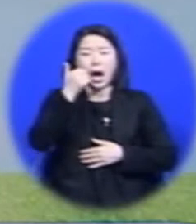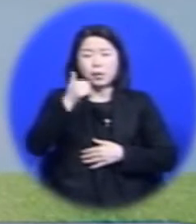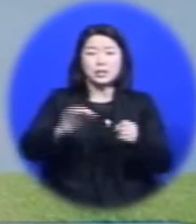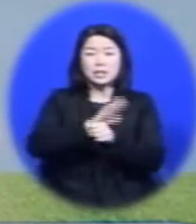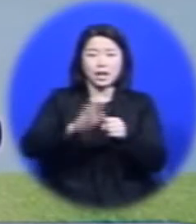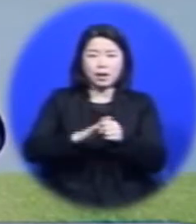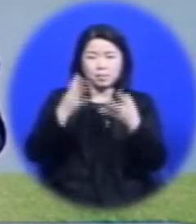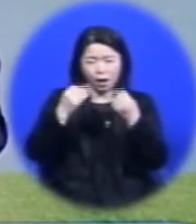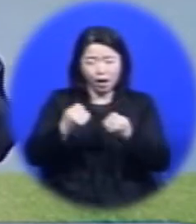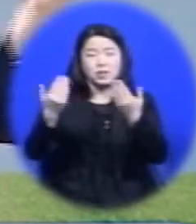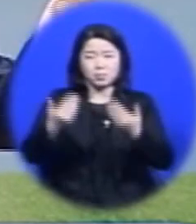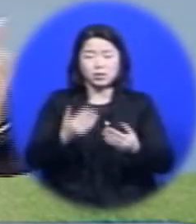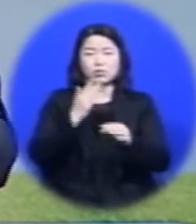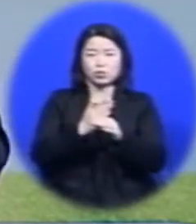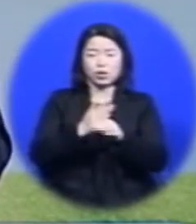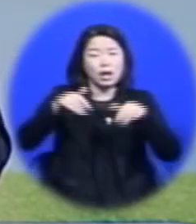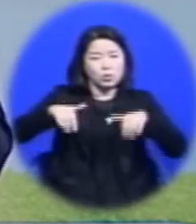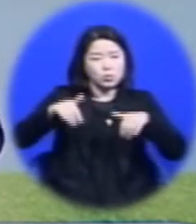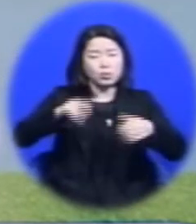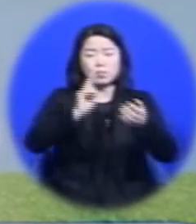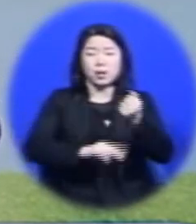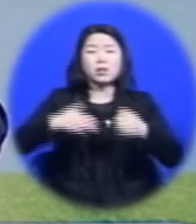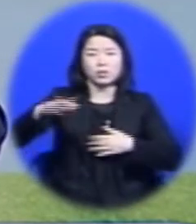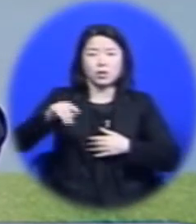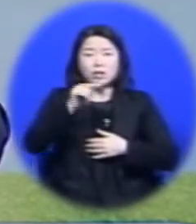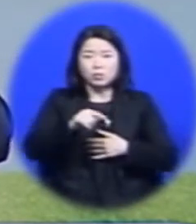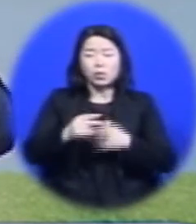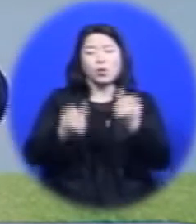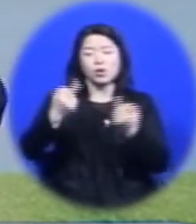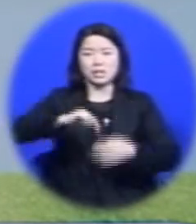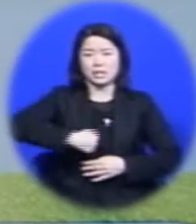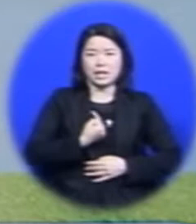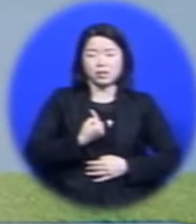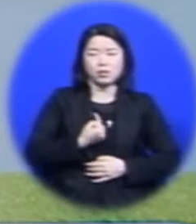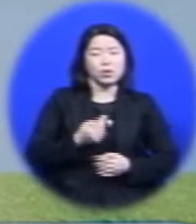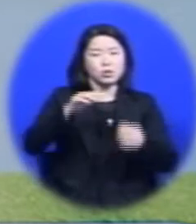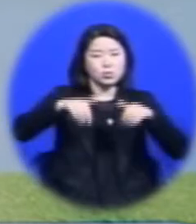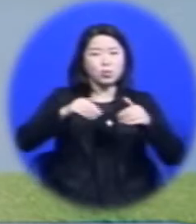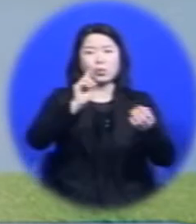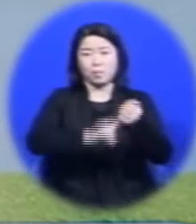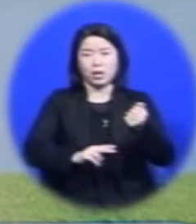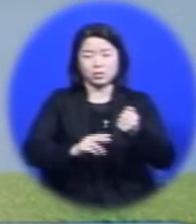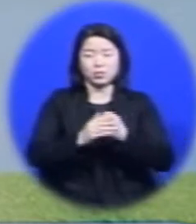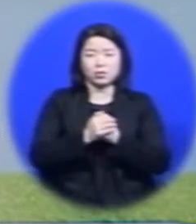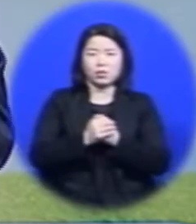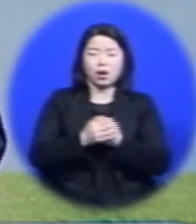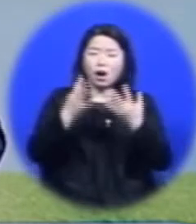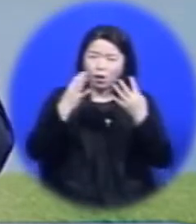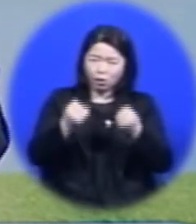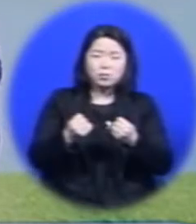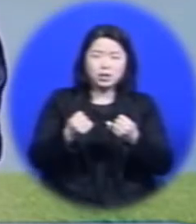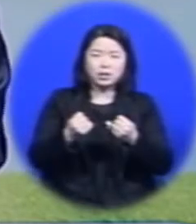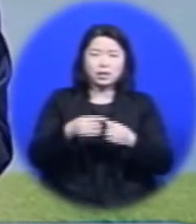봤다가 그런 종으로 팔려 갔어 그것도 형들이 자기를 종으로 받았어요 얼마나